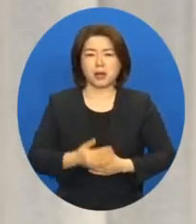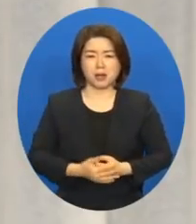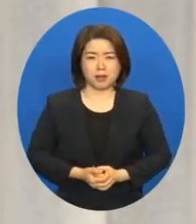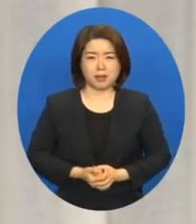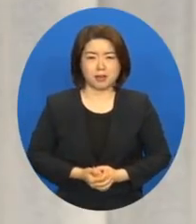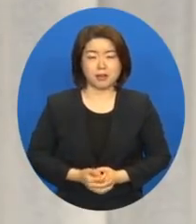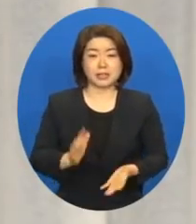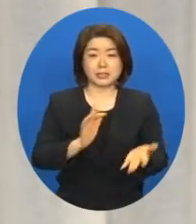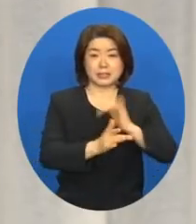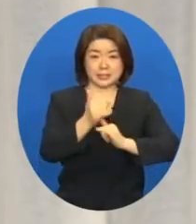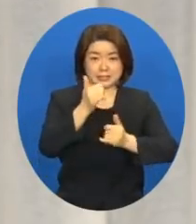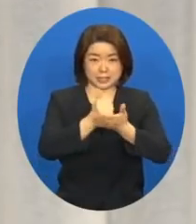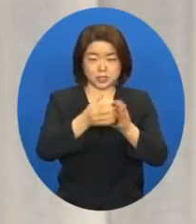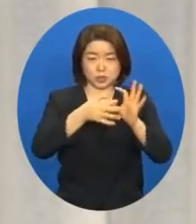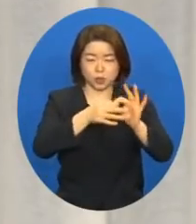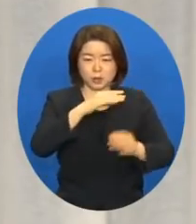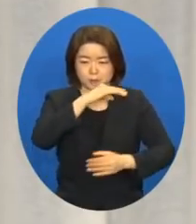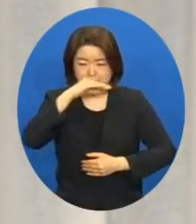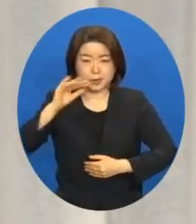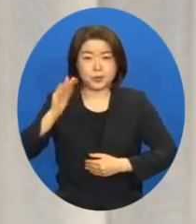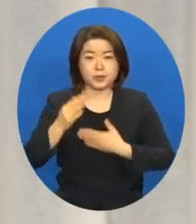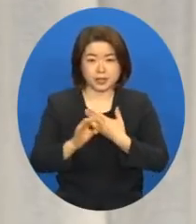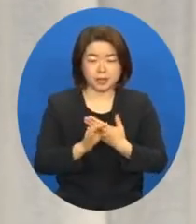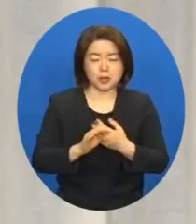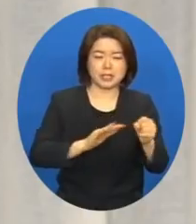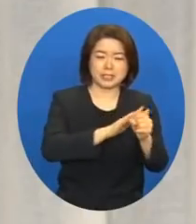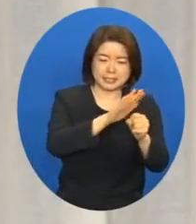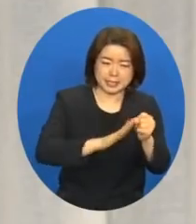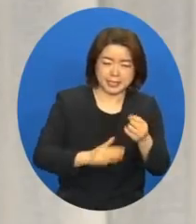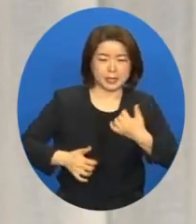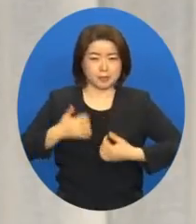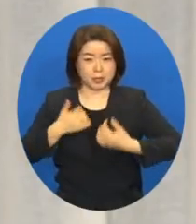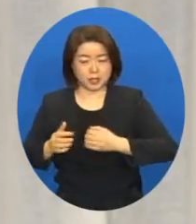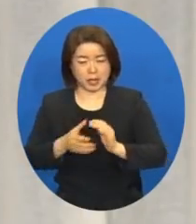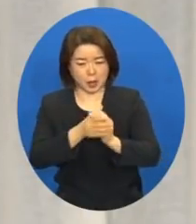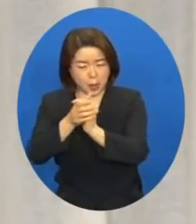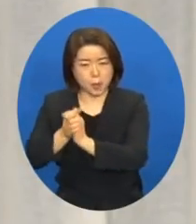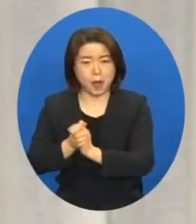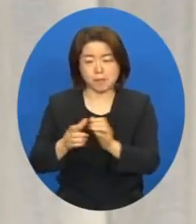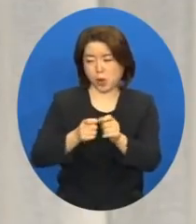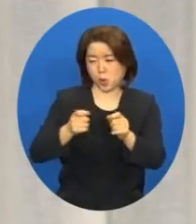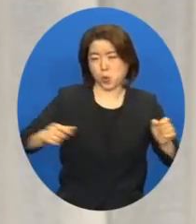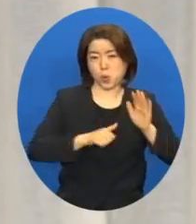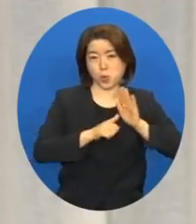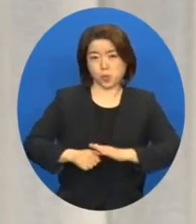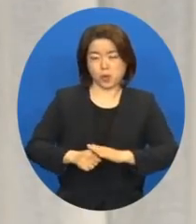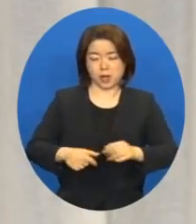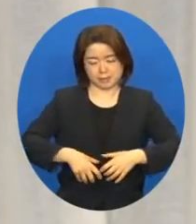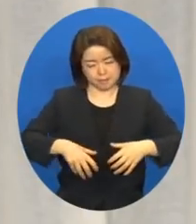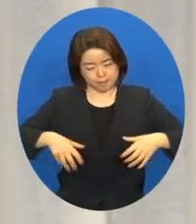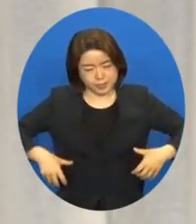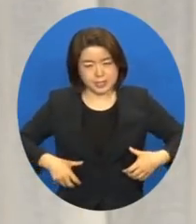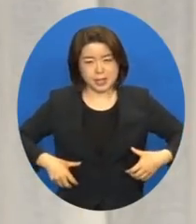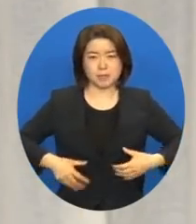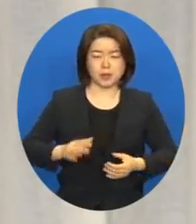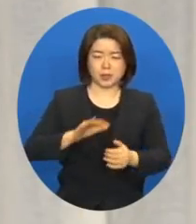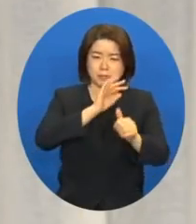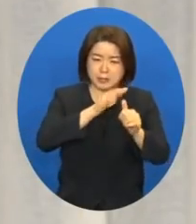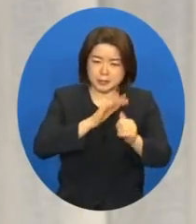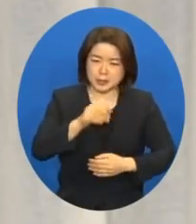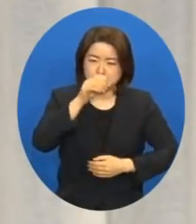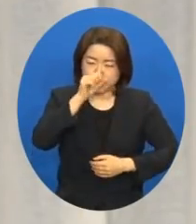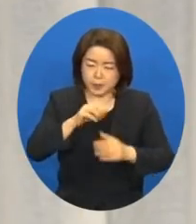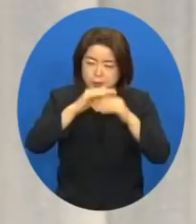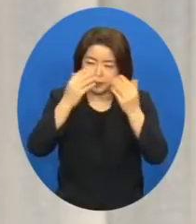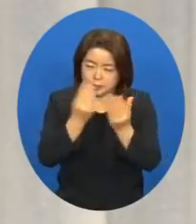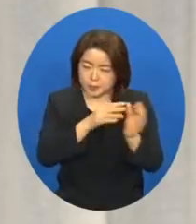예수님과 관계가 바로 되면 사랑, 희락, 화평, 오래 참음, 자비, 양선, 온유, 충성,